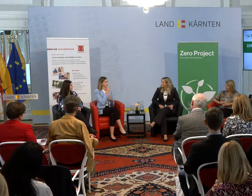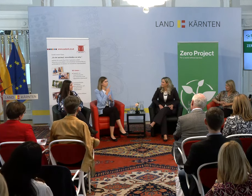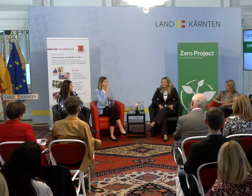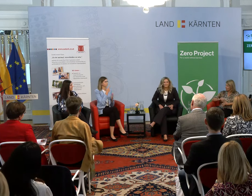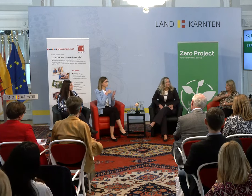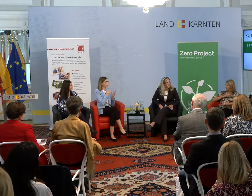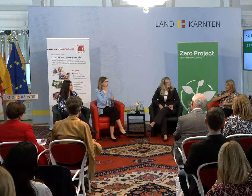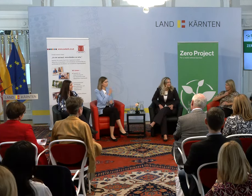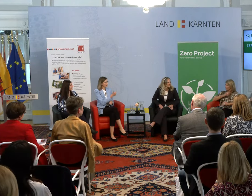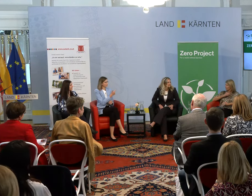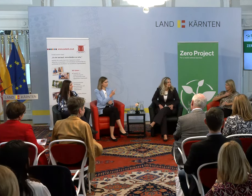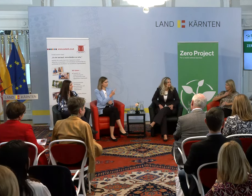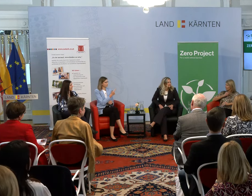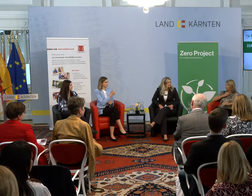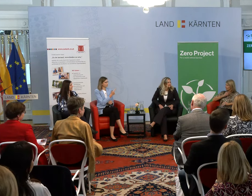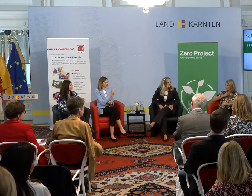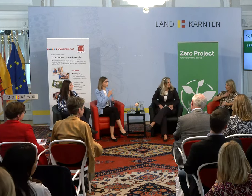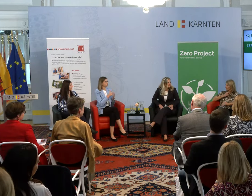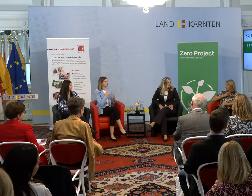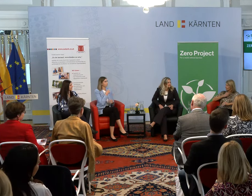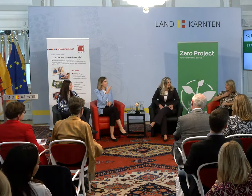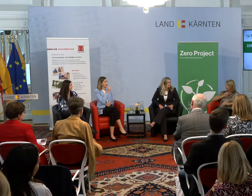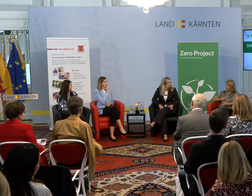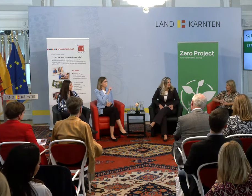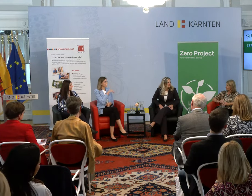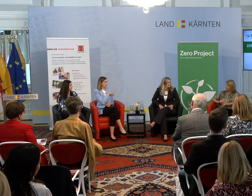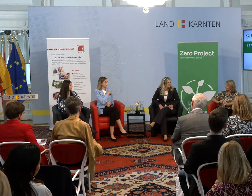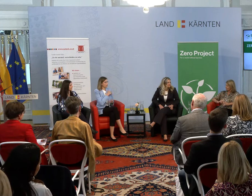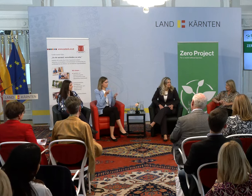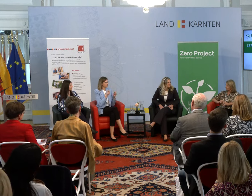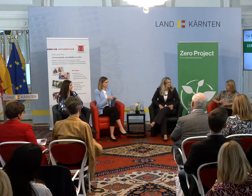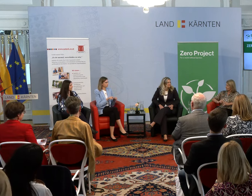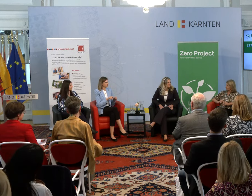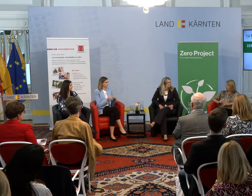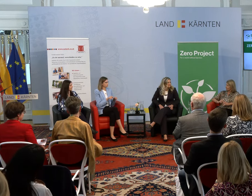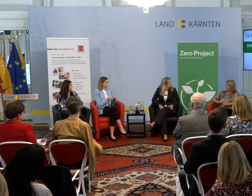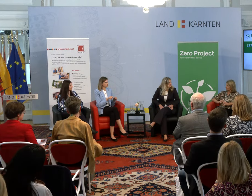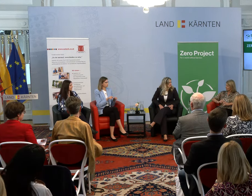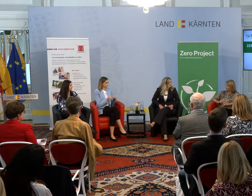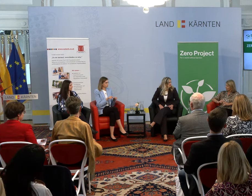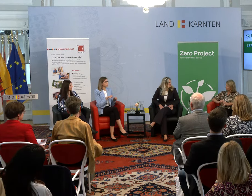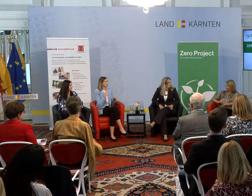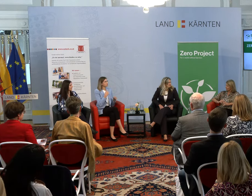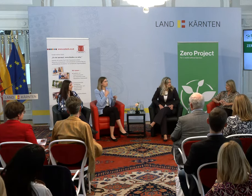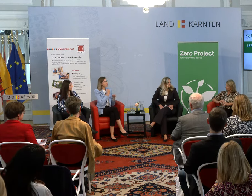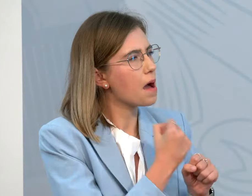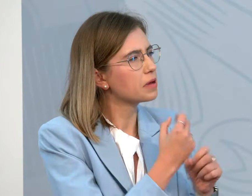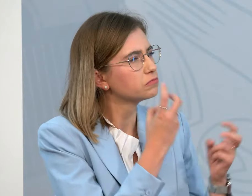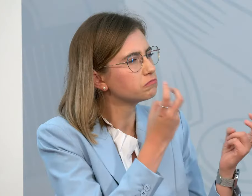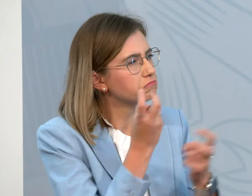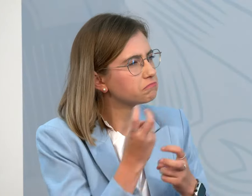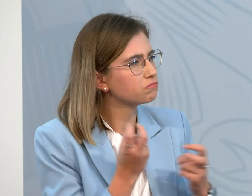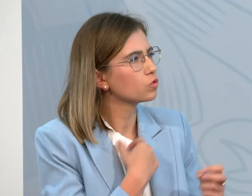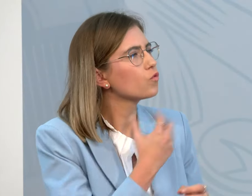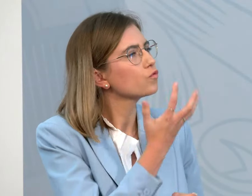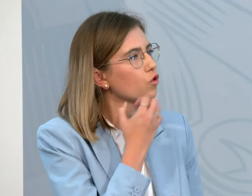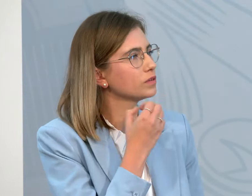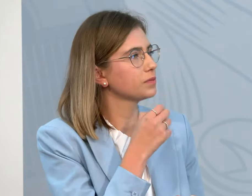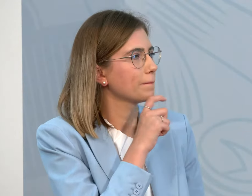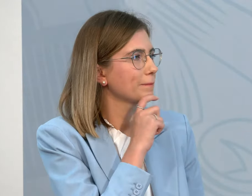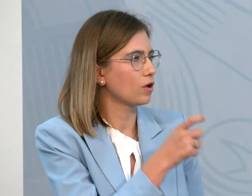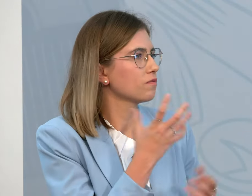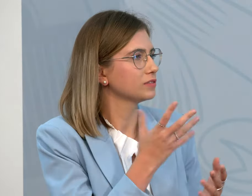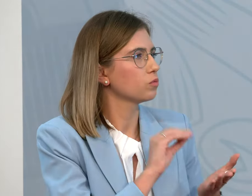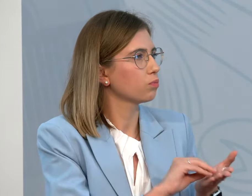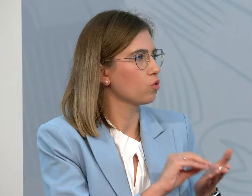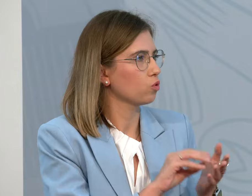Ja, ich war 2020, habe ich die Matura gemacht und dann habe ich Arbeit